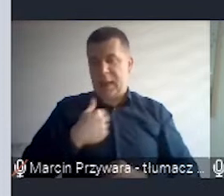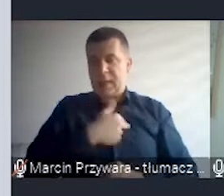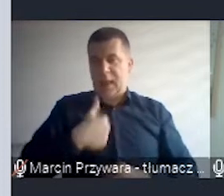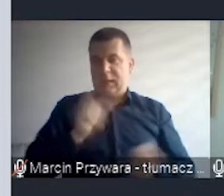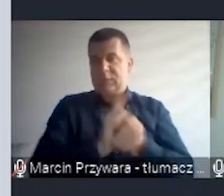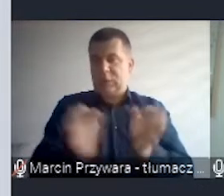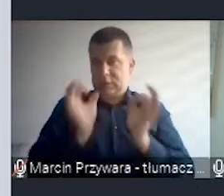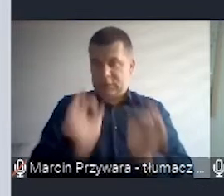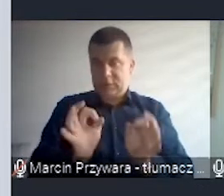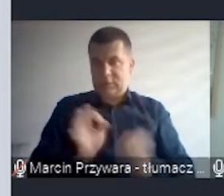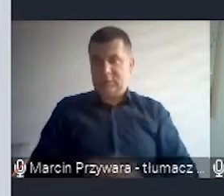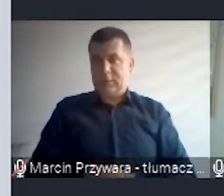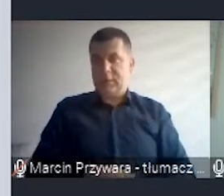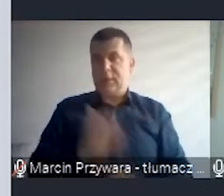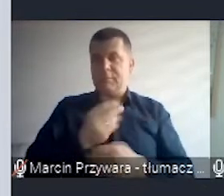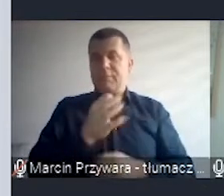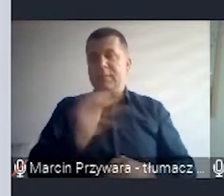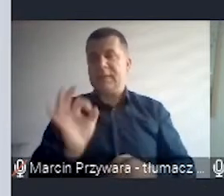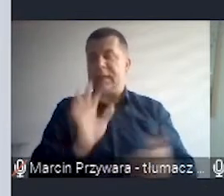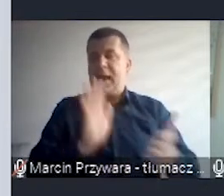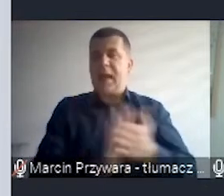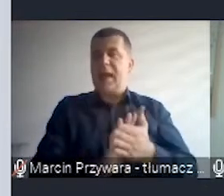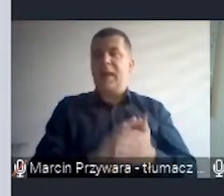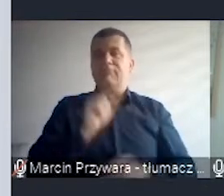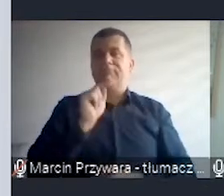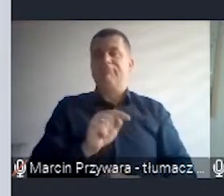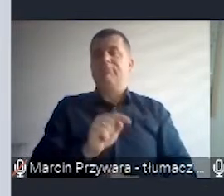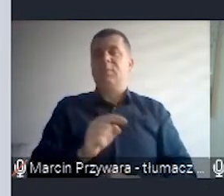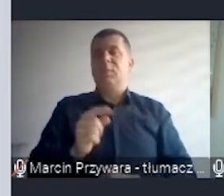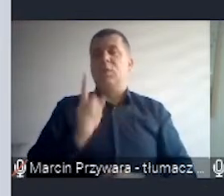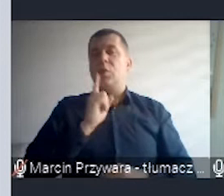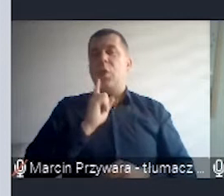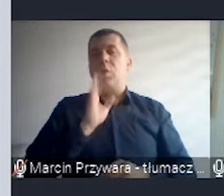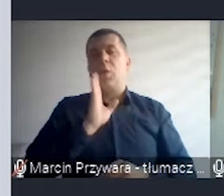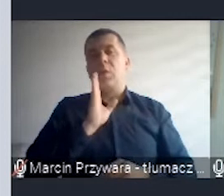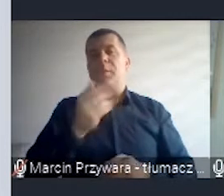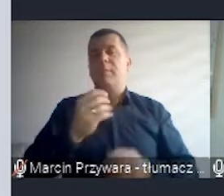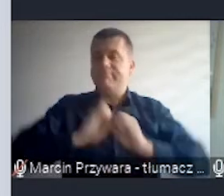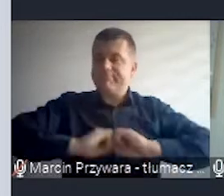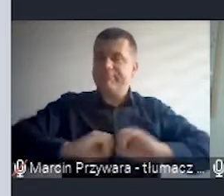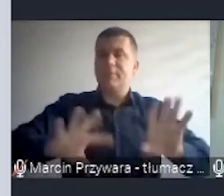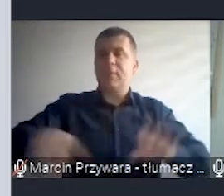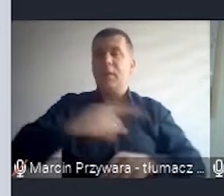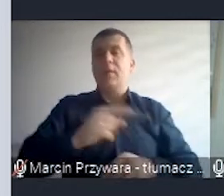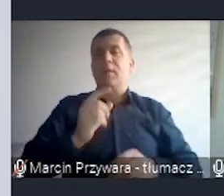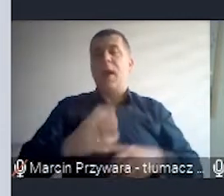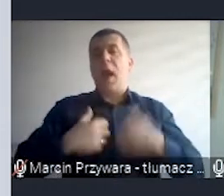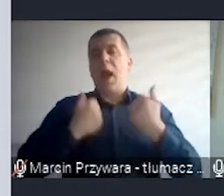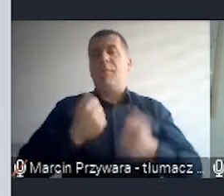spotkanie dzisiejsze ma taki charakter odrobinę misyjny, odrobinę